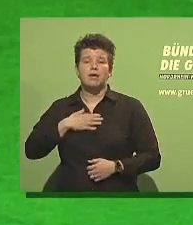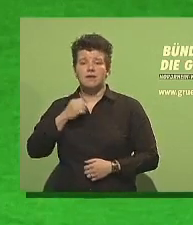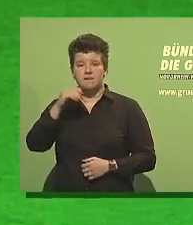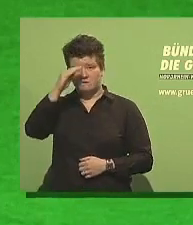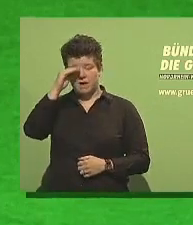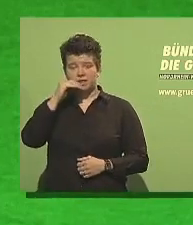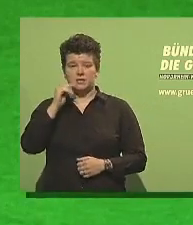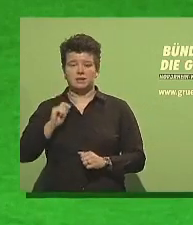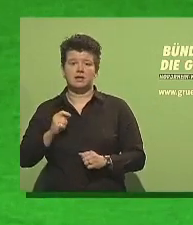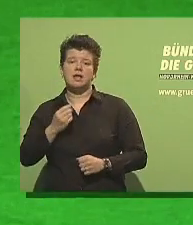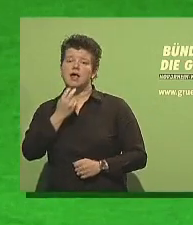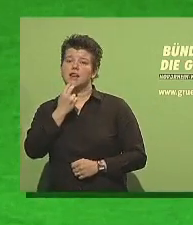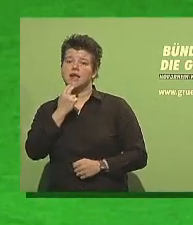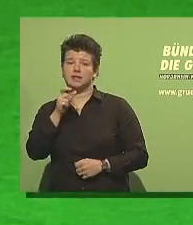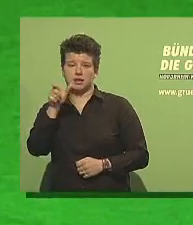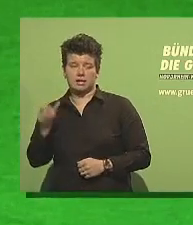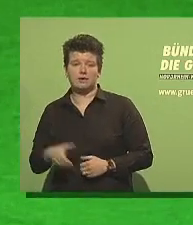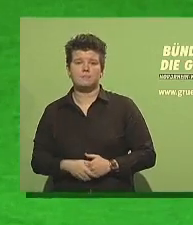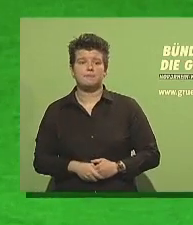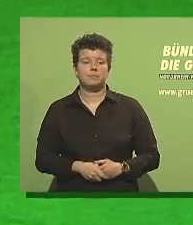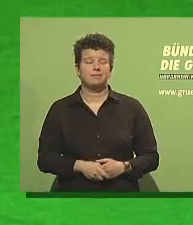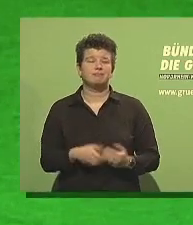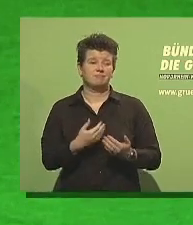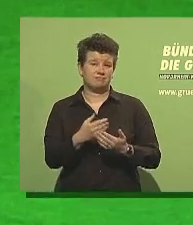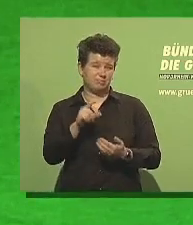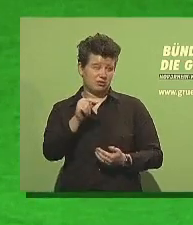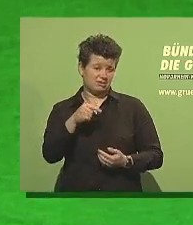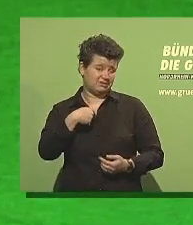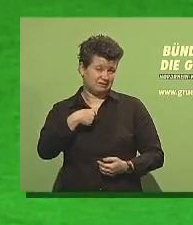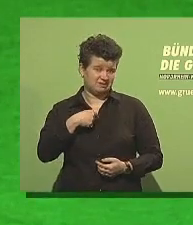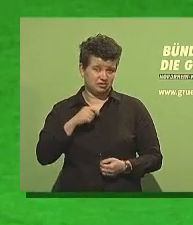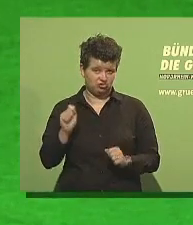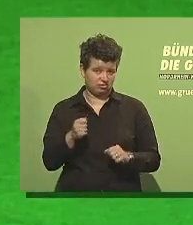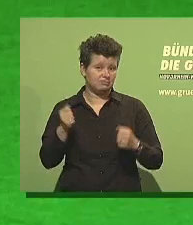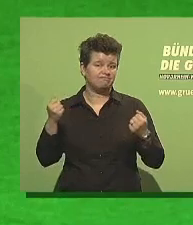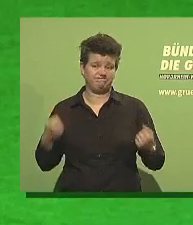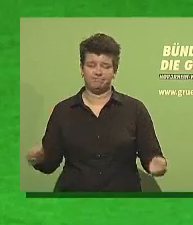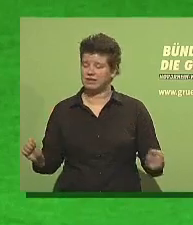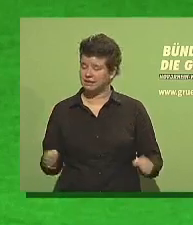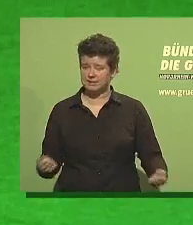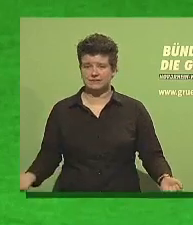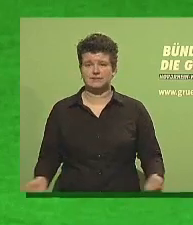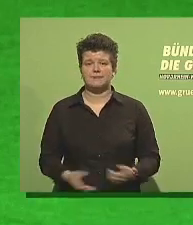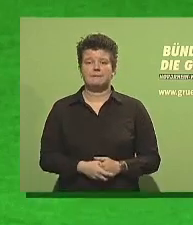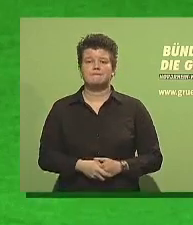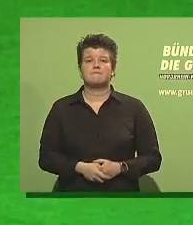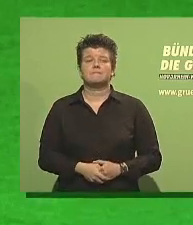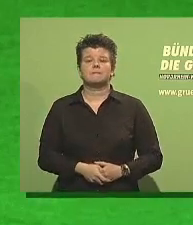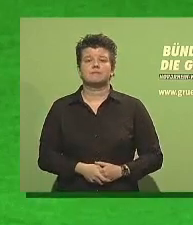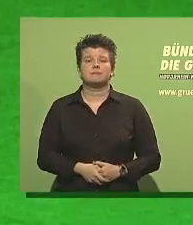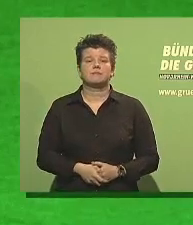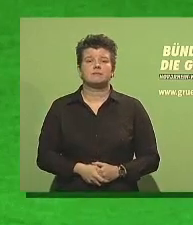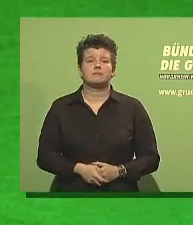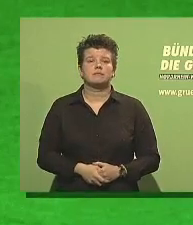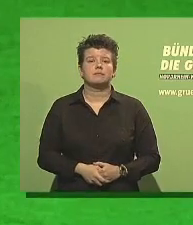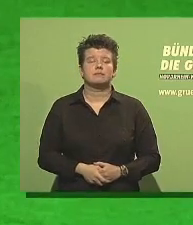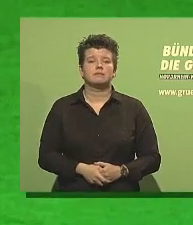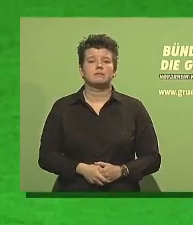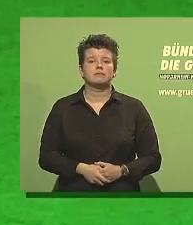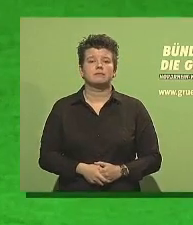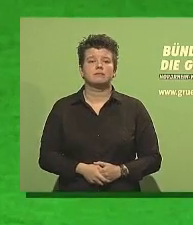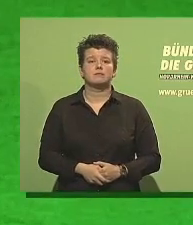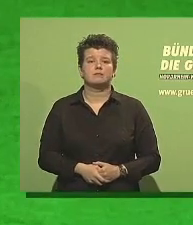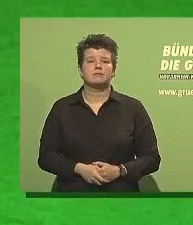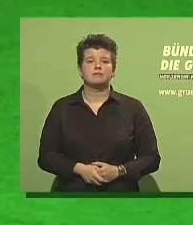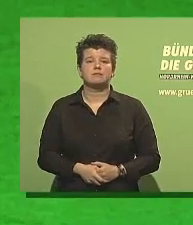studiert. In so einer Ausgangslage braucht man kein elitäres Deutschlandstipendium und keine Schuldenberge